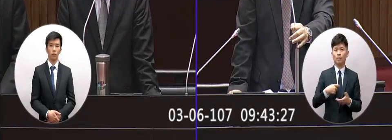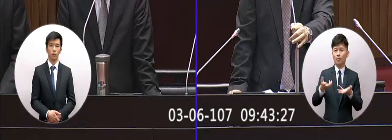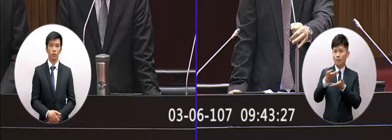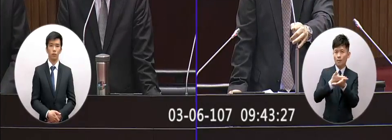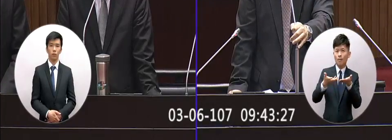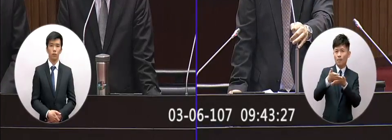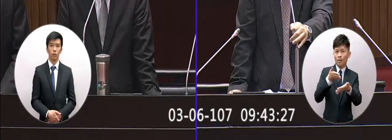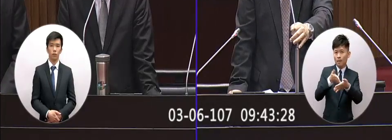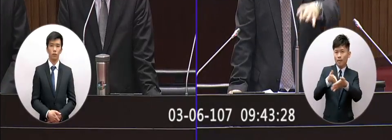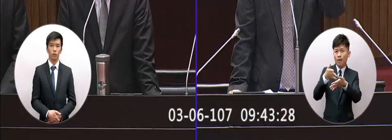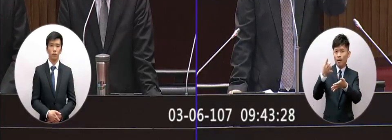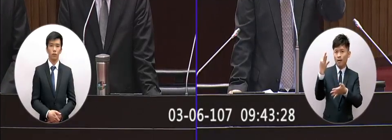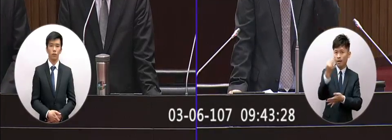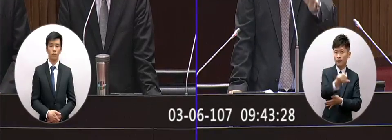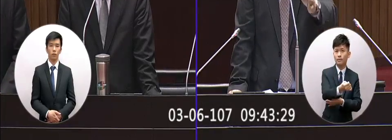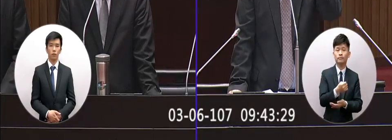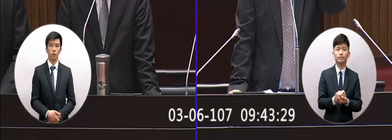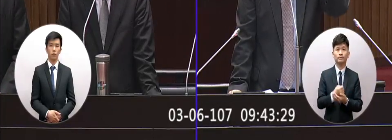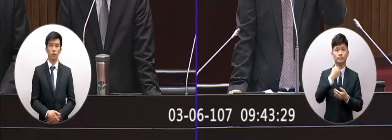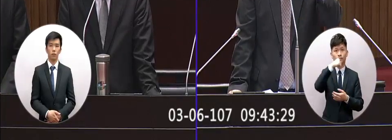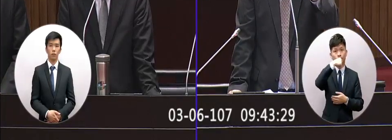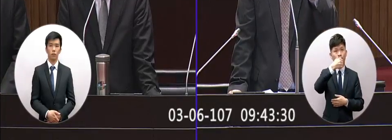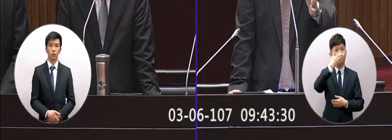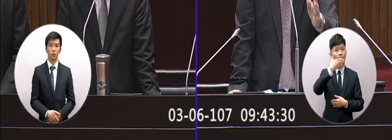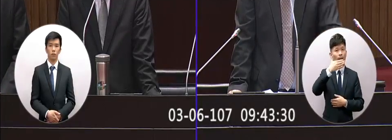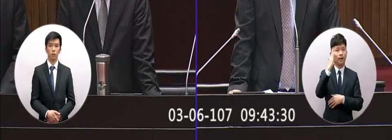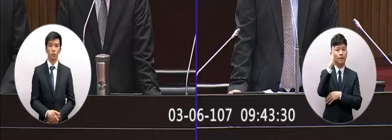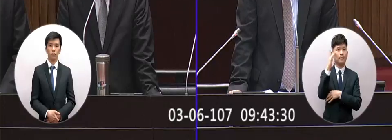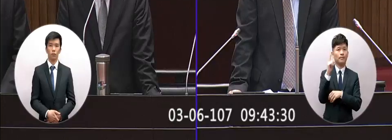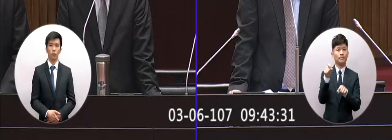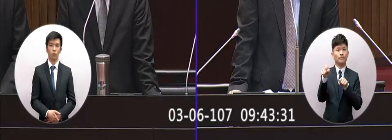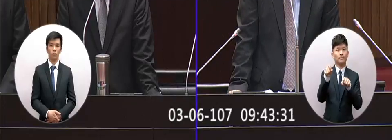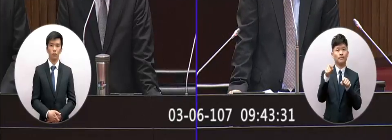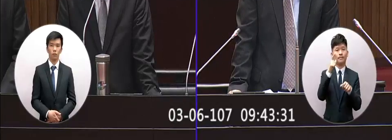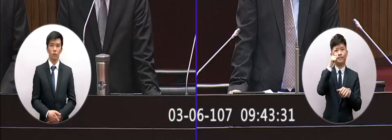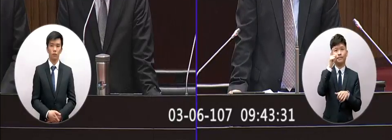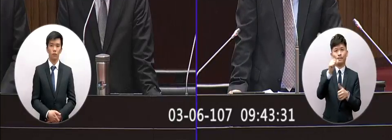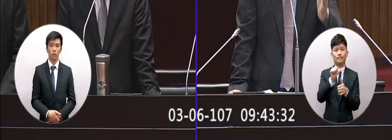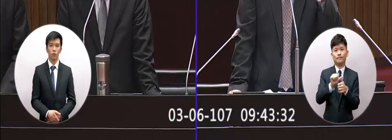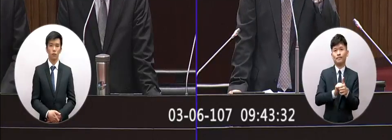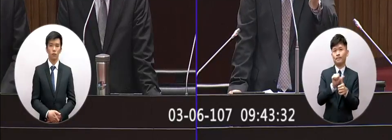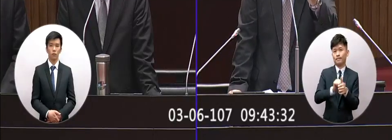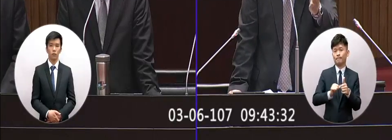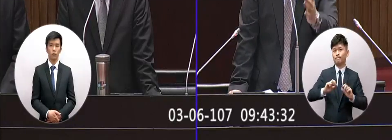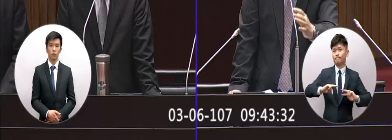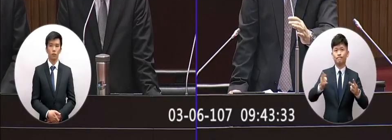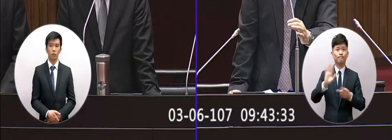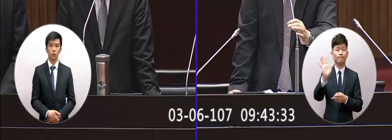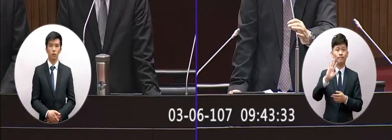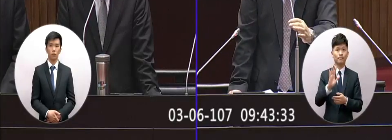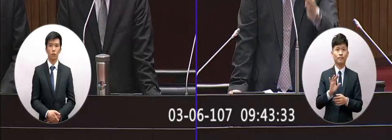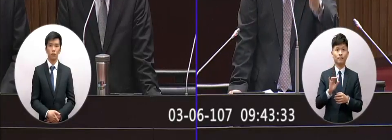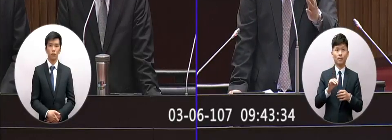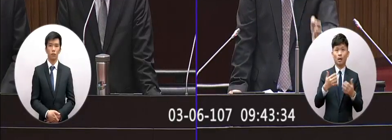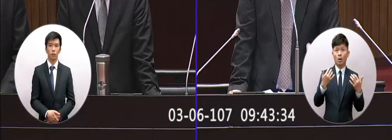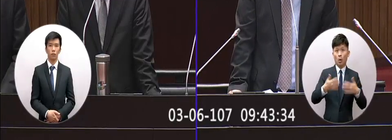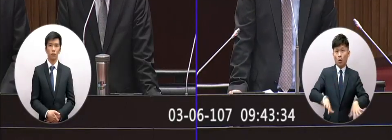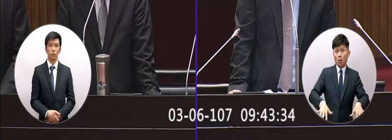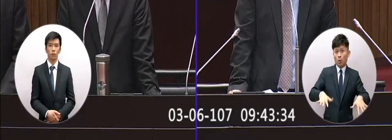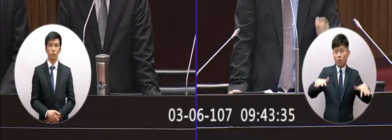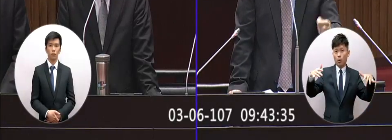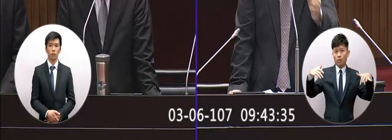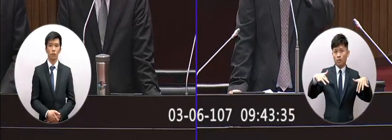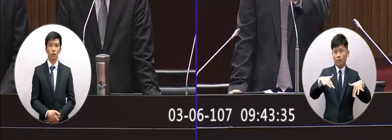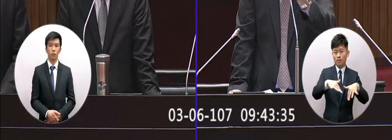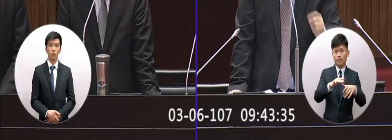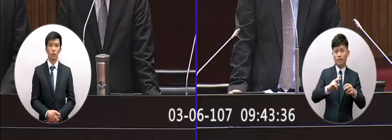次都没有用。那我觉得台糖这种政策非常非常的僵化。百年防洪大计怎么可以用出